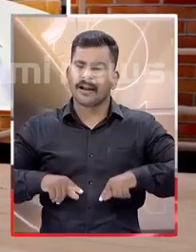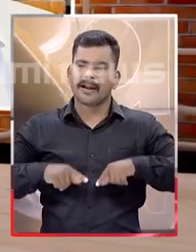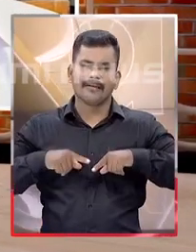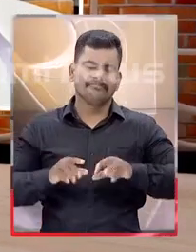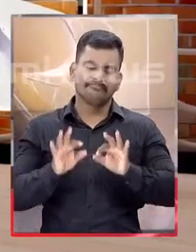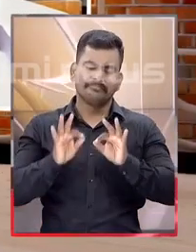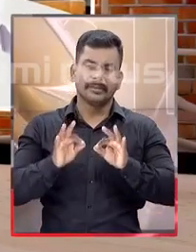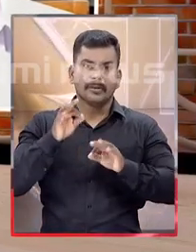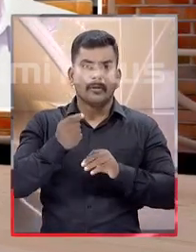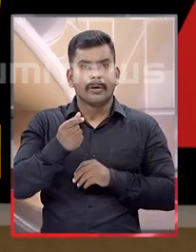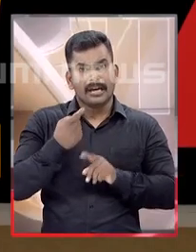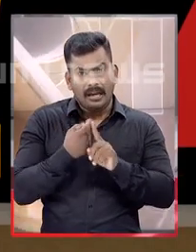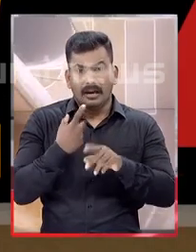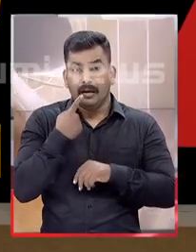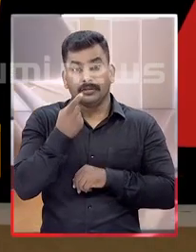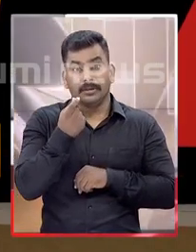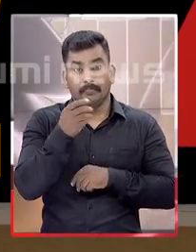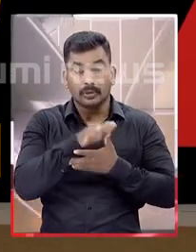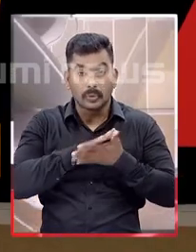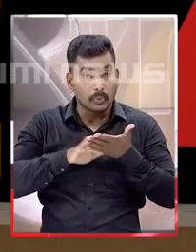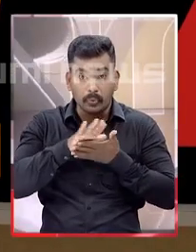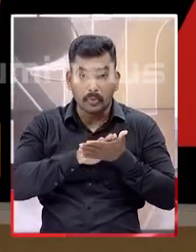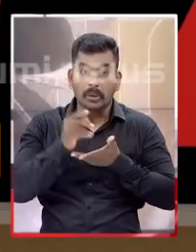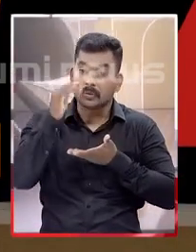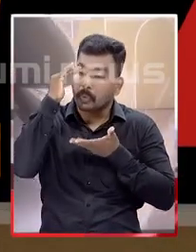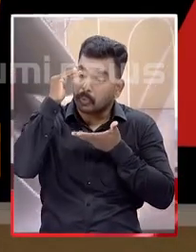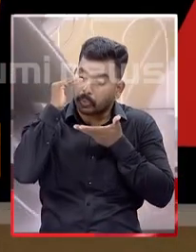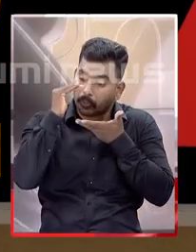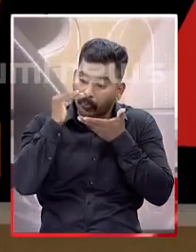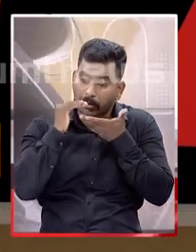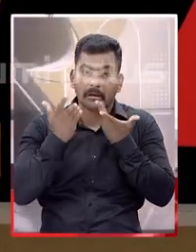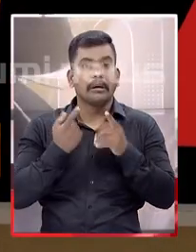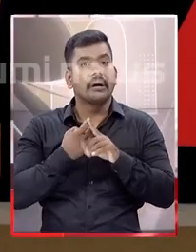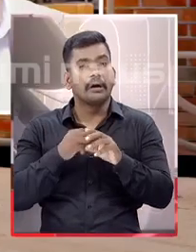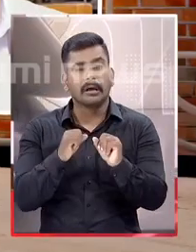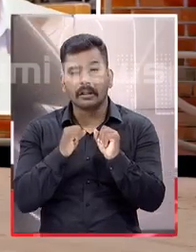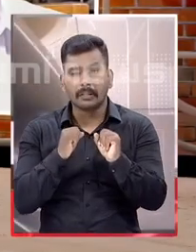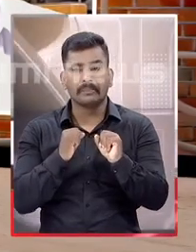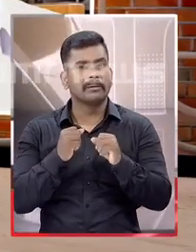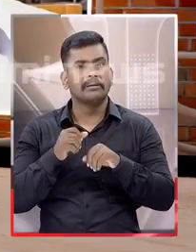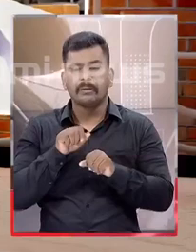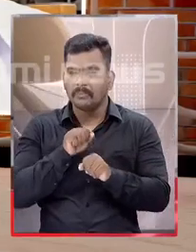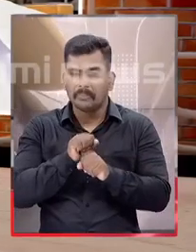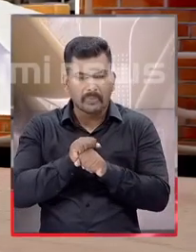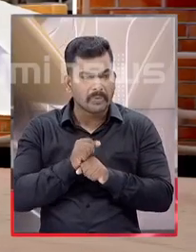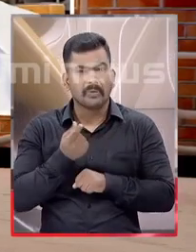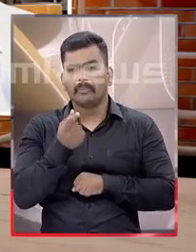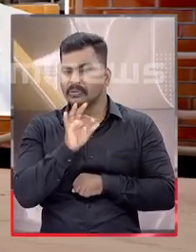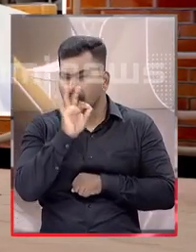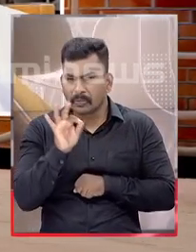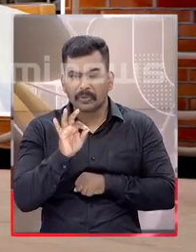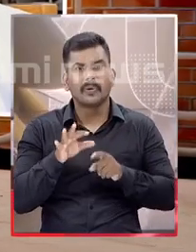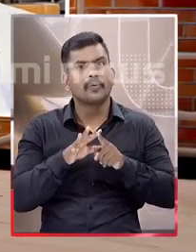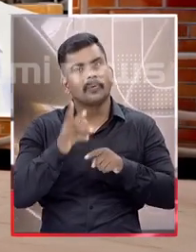സംവിധാനത്തിൽ നിന്നും വീണ്ടും ഇരുട്ടടി എന്ന വണ്ണം ഒരു ശുപാർശകൾ വരികയാണ്. ശമ്പള വർധനവ് നടപ്പാക്കാൻ പോകുന്നു, അല്ലെങ്കിൽ അതിന് ശുപാർശ നൽകാൻ പോകുന്നു.